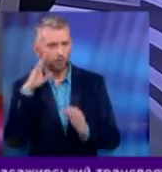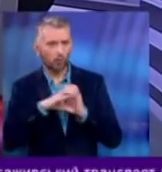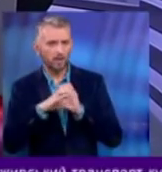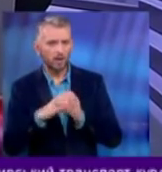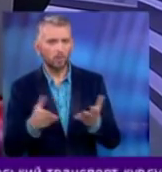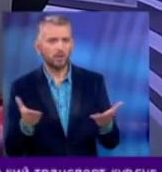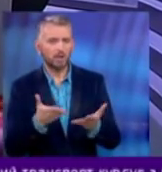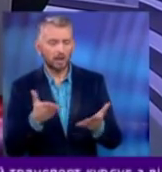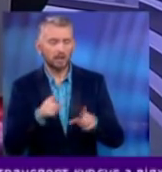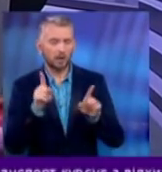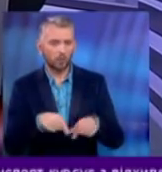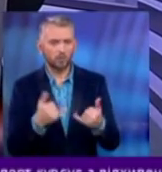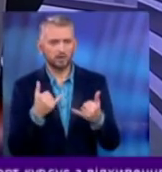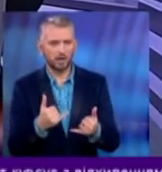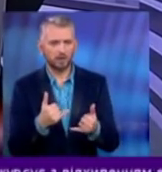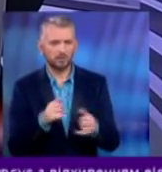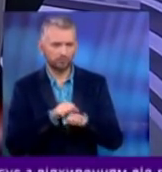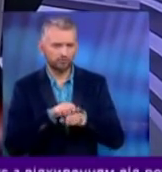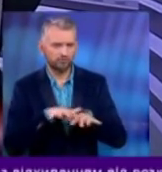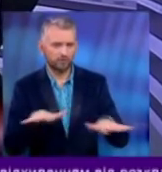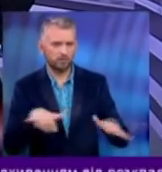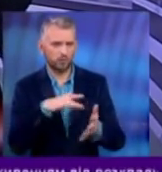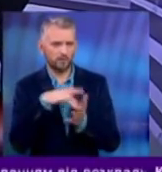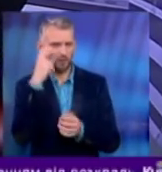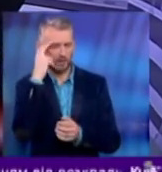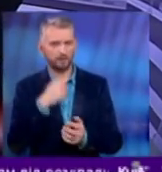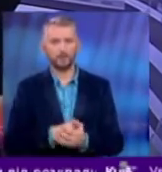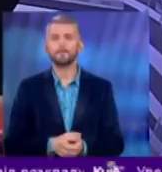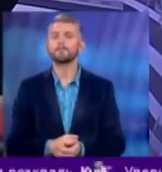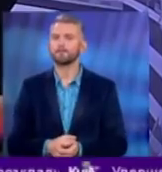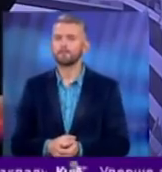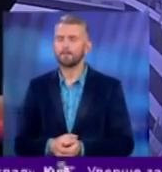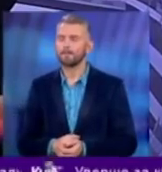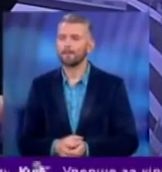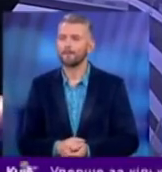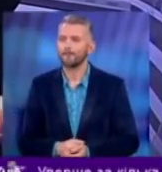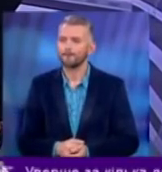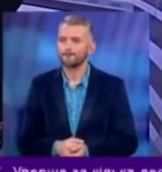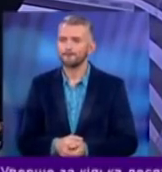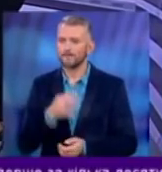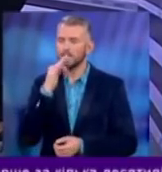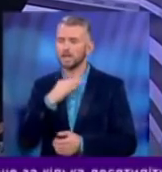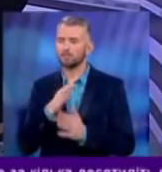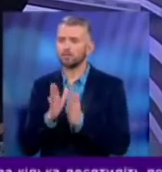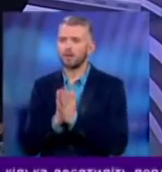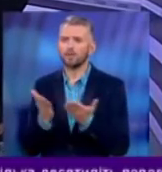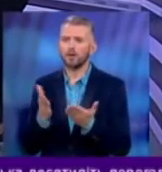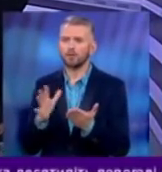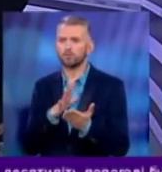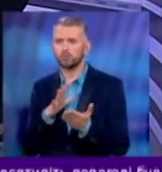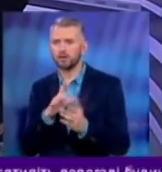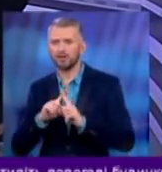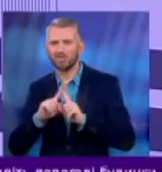які також зараз розгалуджується мережа по місту Києву. Угу. І скажіть, будь ласка, чи якісь були